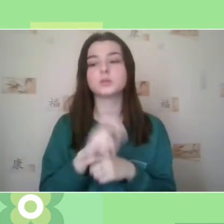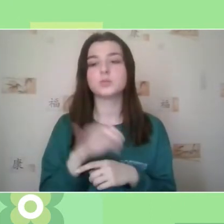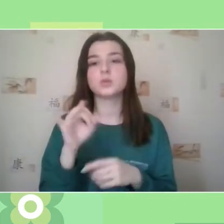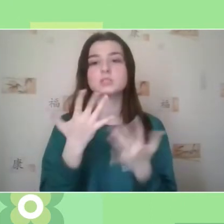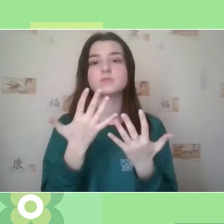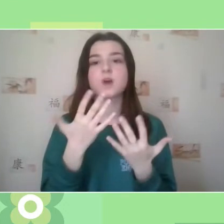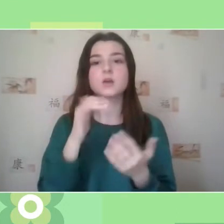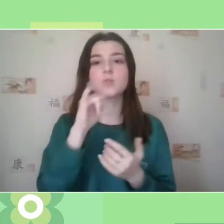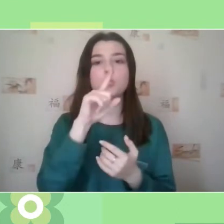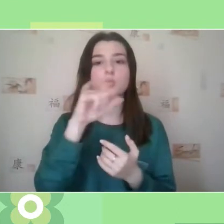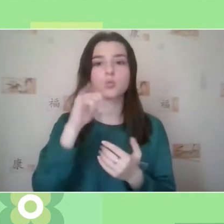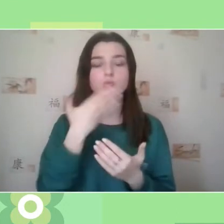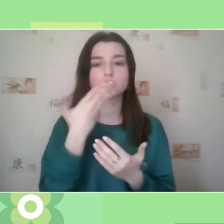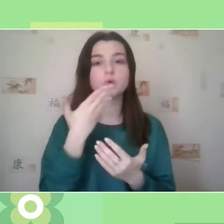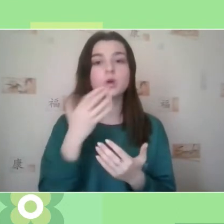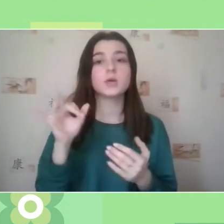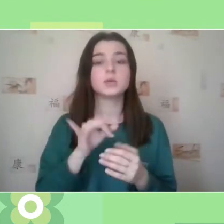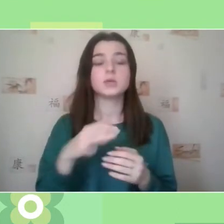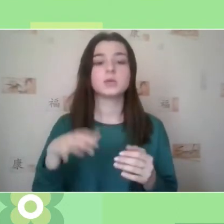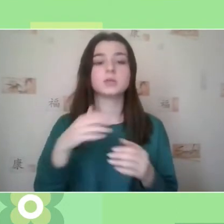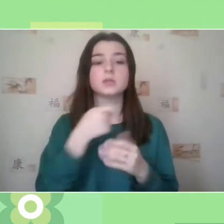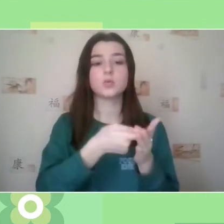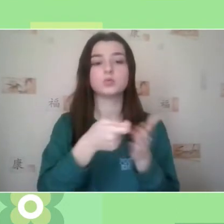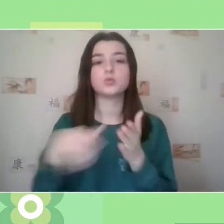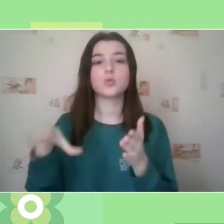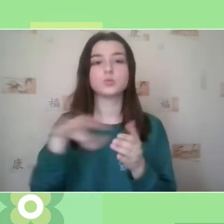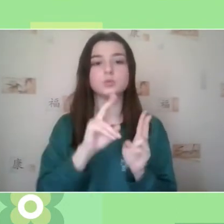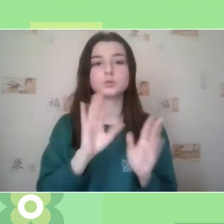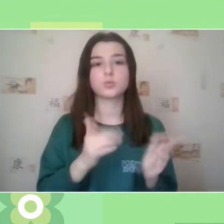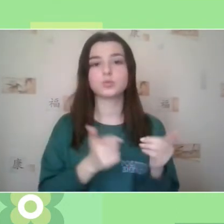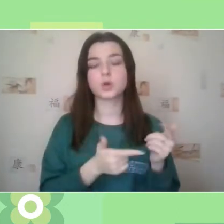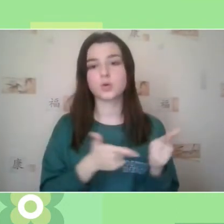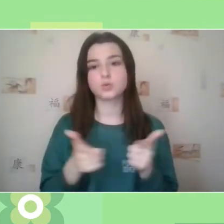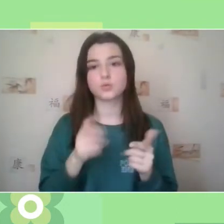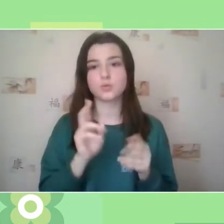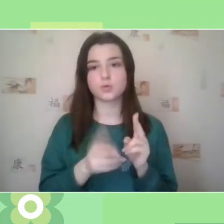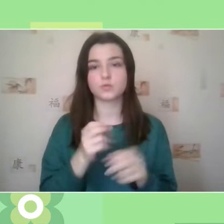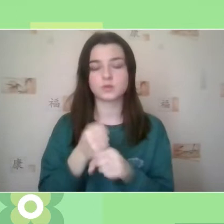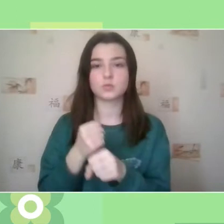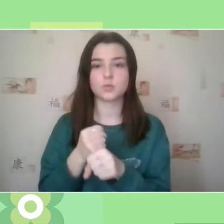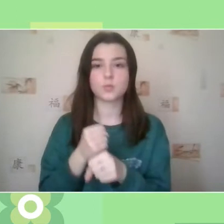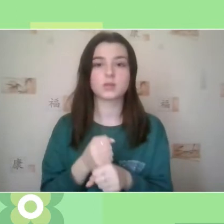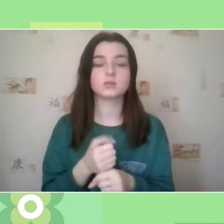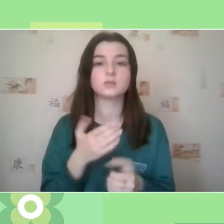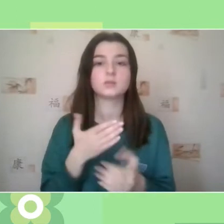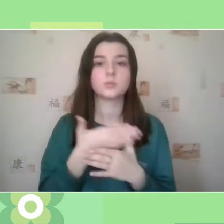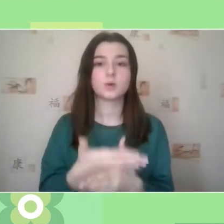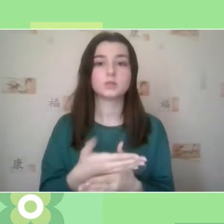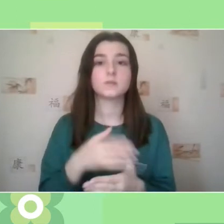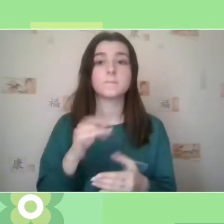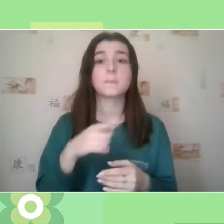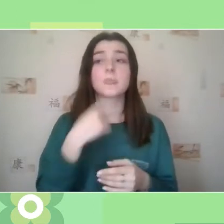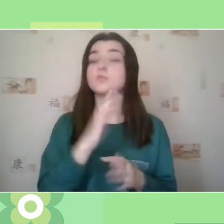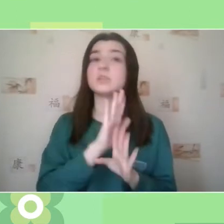уху і нагодуємо всіх, хто буде на цьому суботнику працювати? Отлично, да? Я могла би їй сказати, ні, Іра, давайте краще досиш 200 гривень